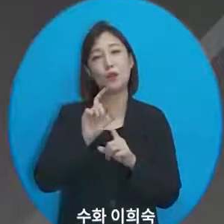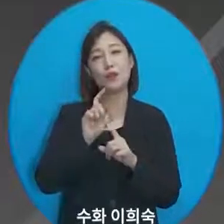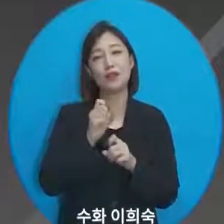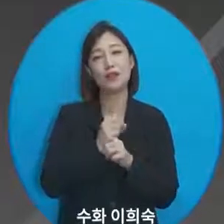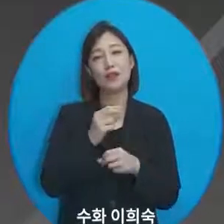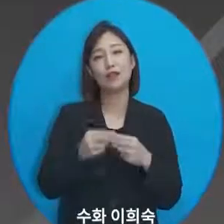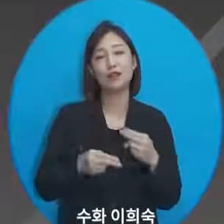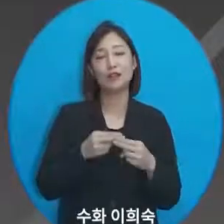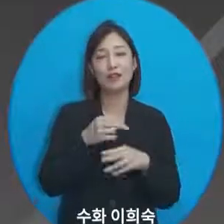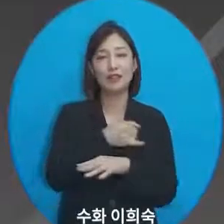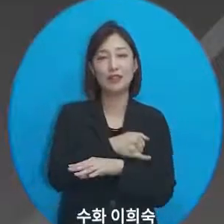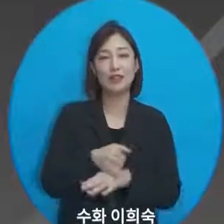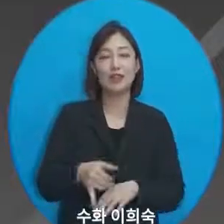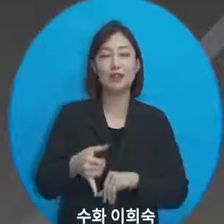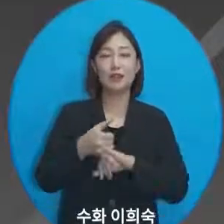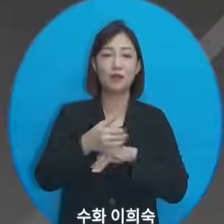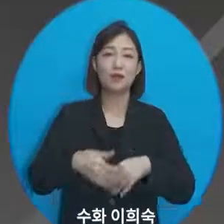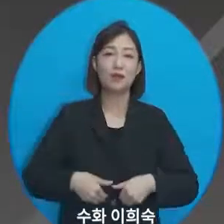아주